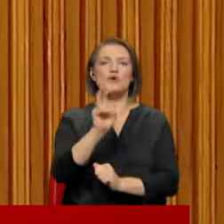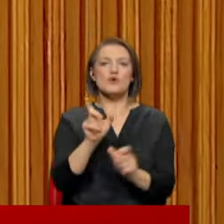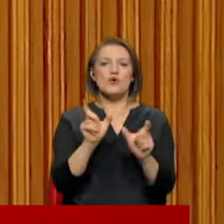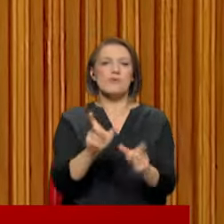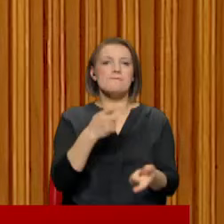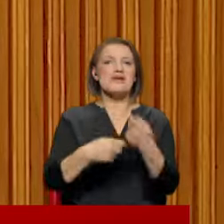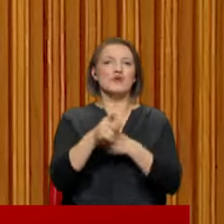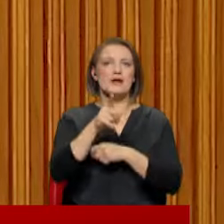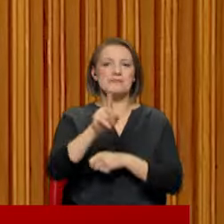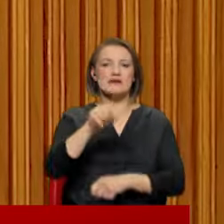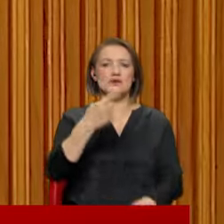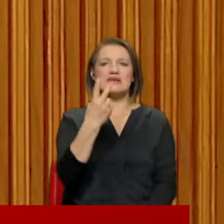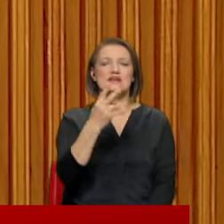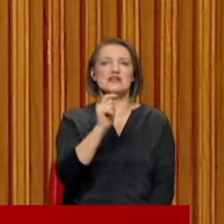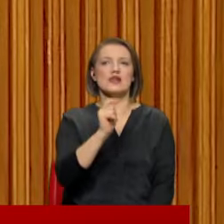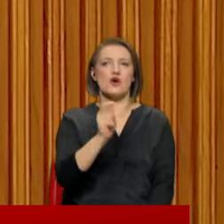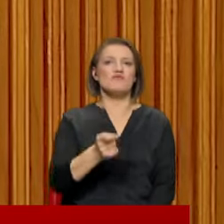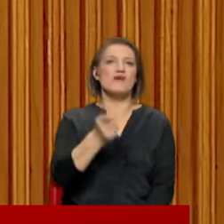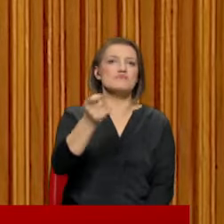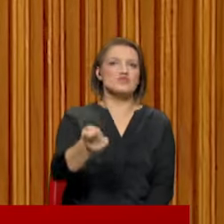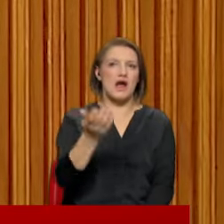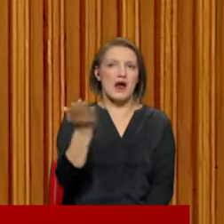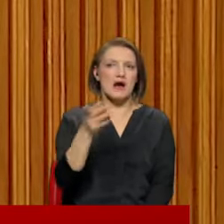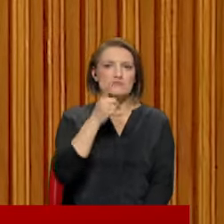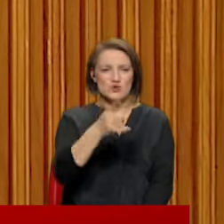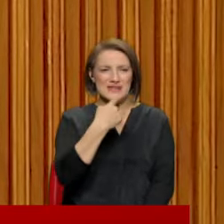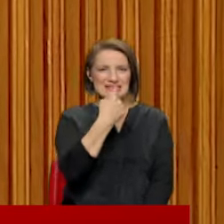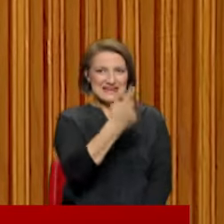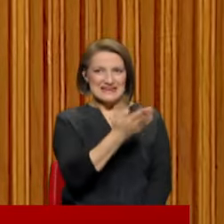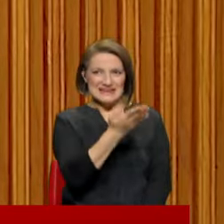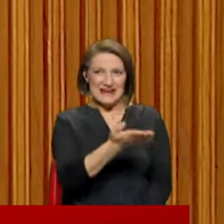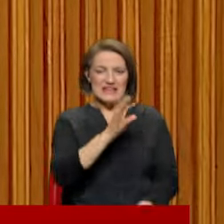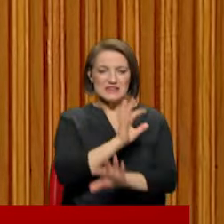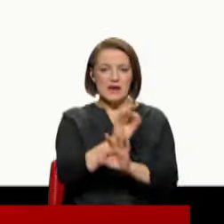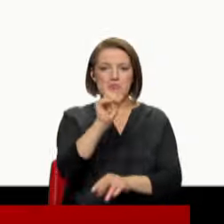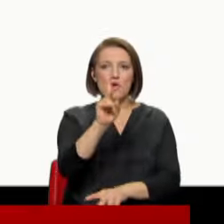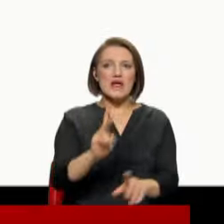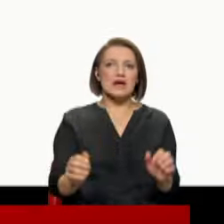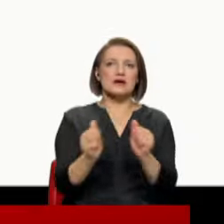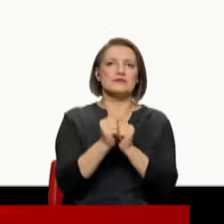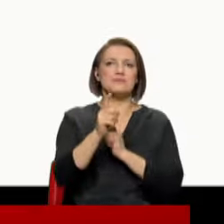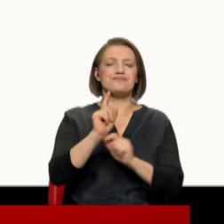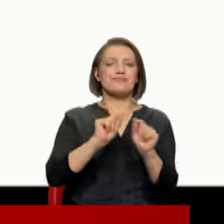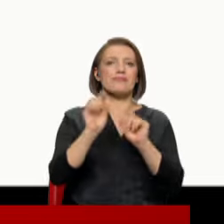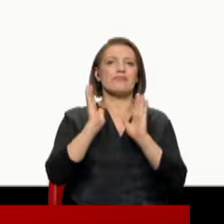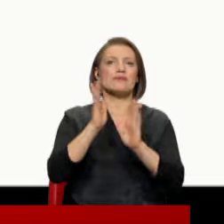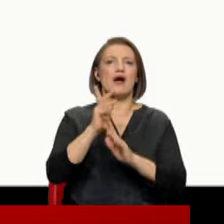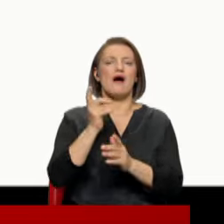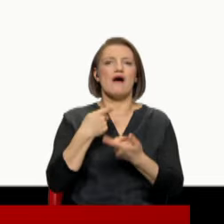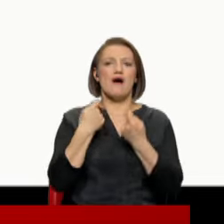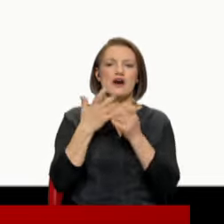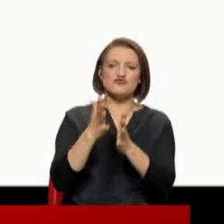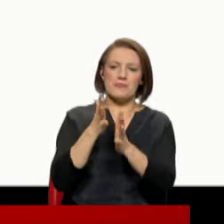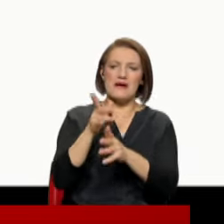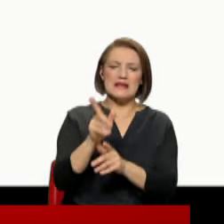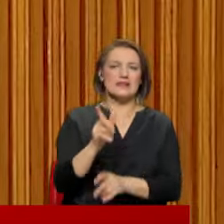mevduata 1.2 trilyon vermişler. Bu dediklerinin tam 12 katı. Tasarrufa gidiyoruz. Harcamaları